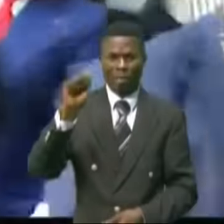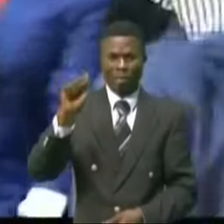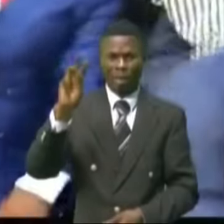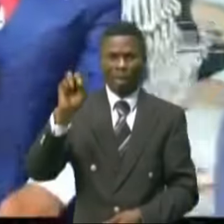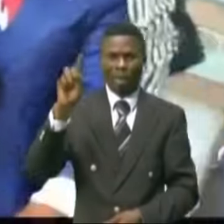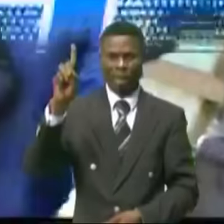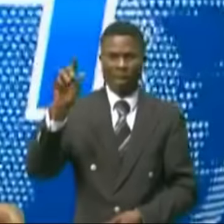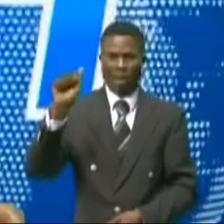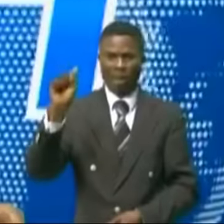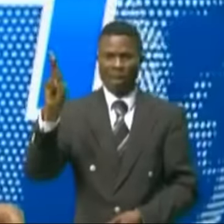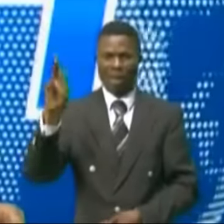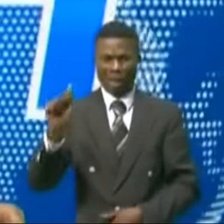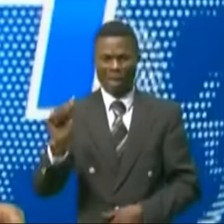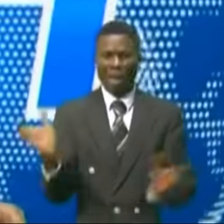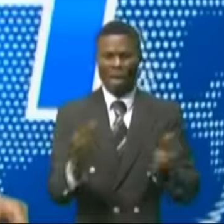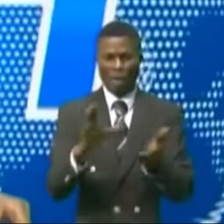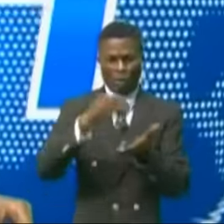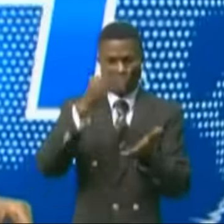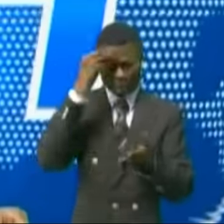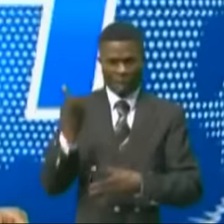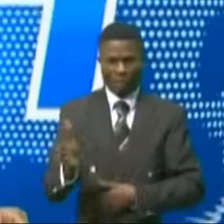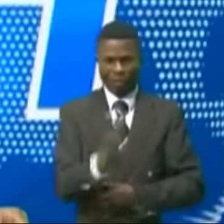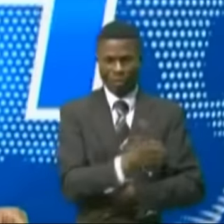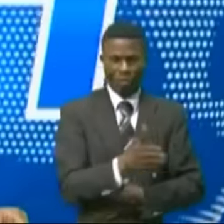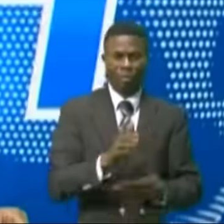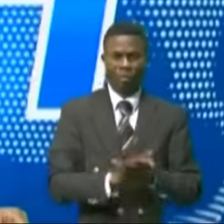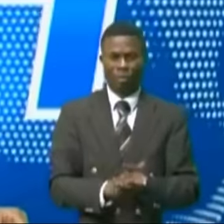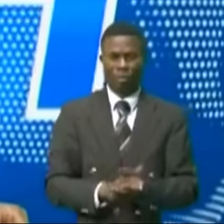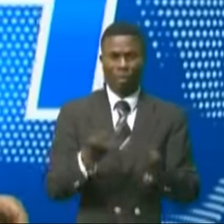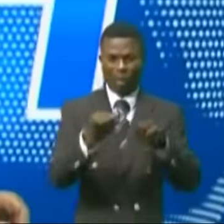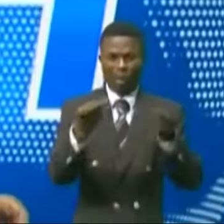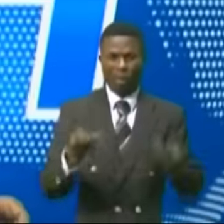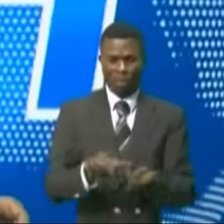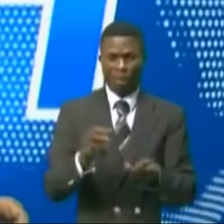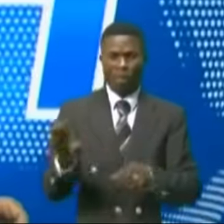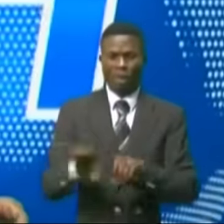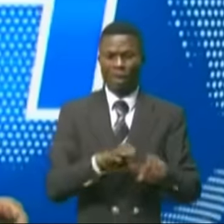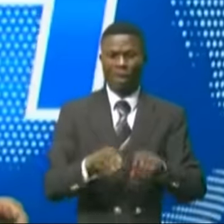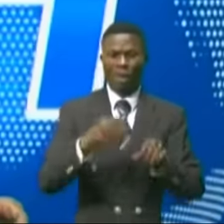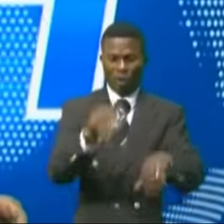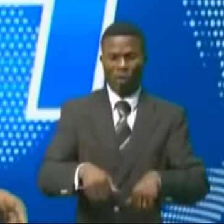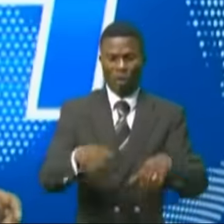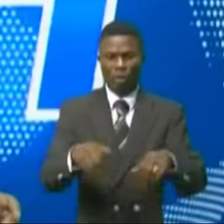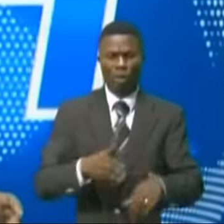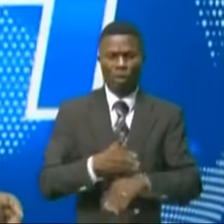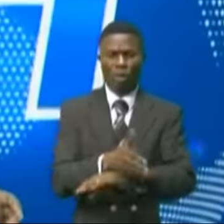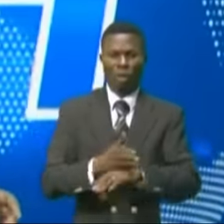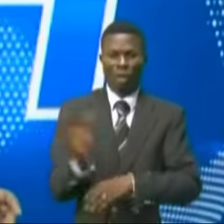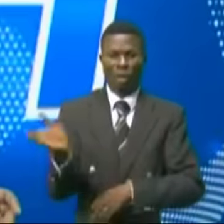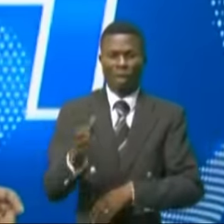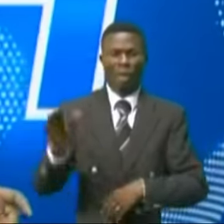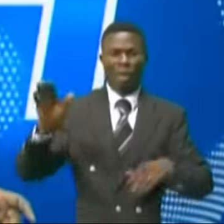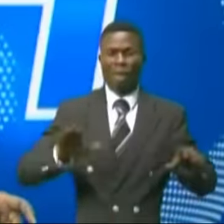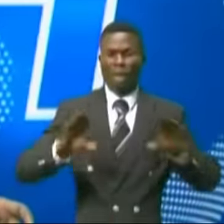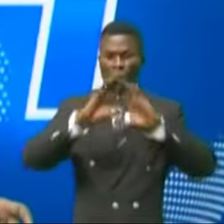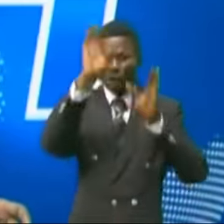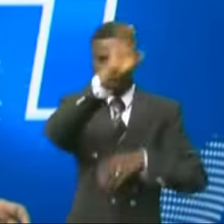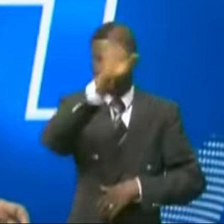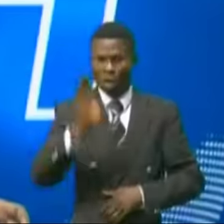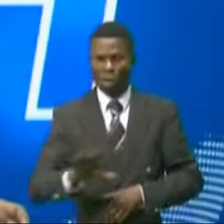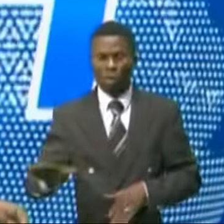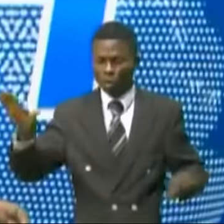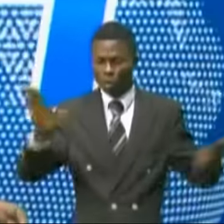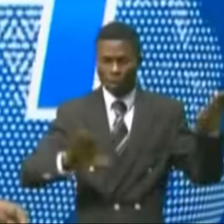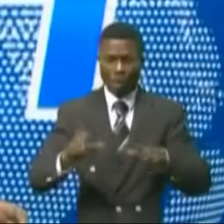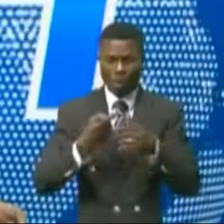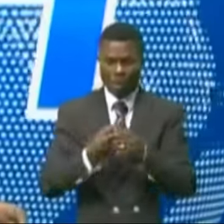les participants. Une partie de l'espace du domaine agro-industriel présidentiel de l'Antelé d'Aipen serait sous la menace